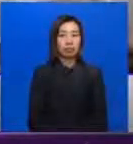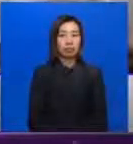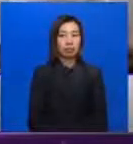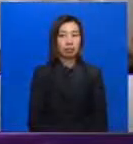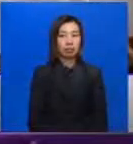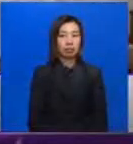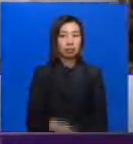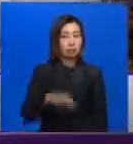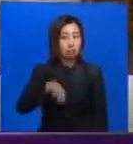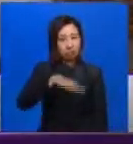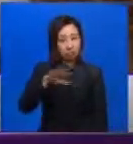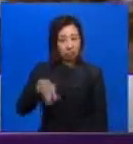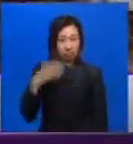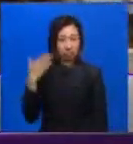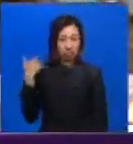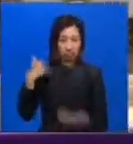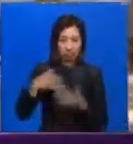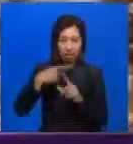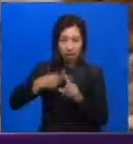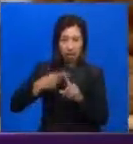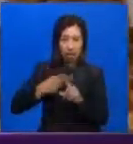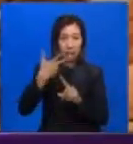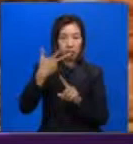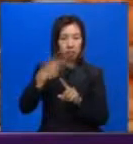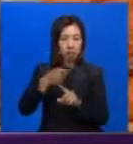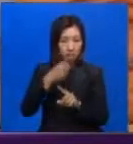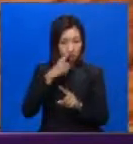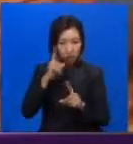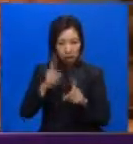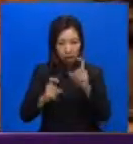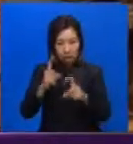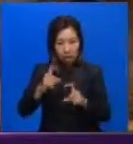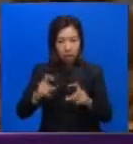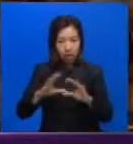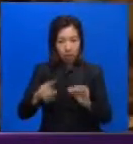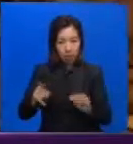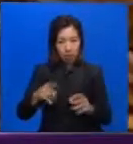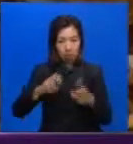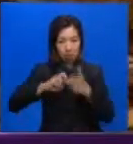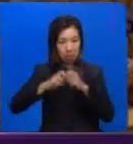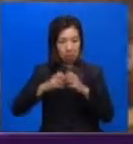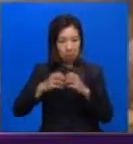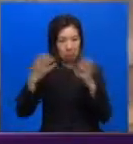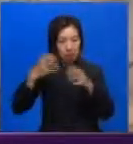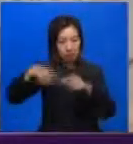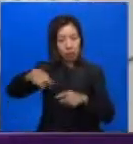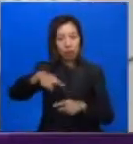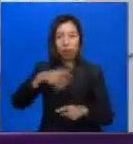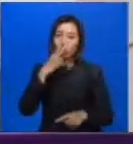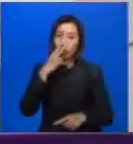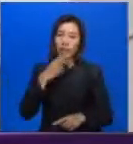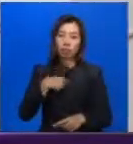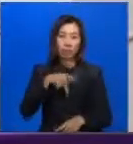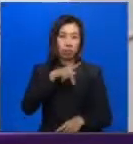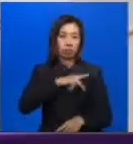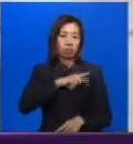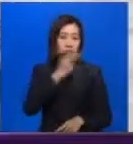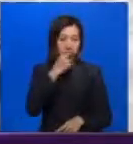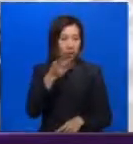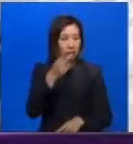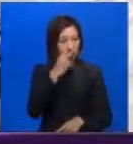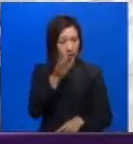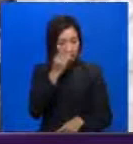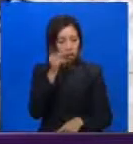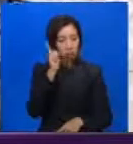ความสูญเสียที่เกิดขึ้นในช่วงเวลาเพียง3เดือนในทางพระพุทธศาสนาเห็นว่าจะเป็นเครื่องเตือนสติให้ทุกฝ่ายเปิดใ